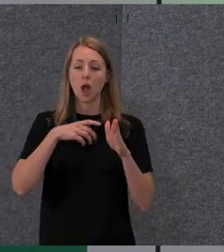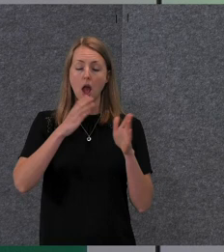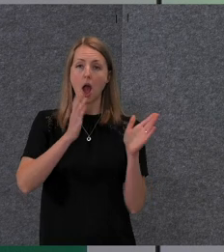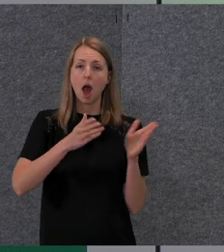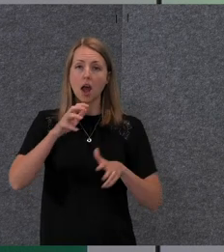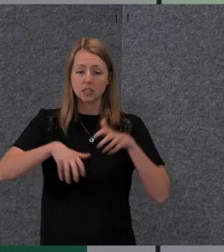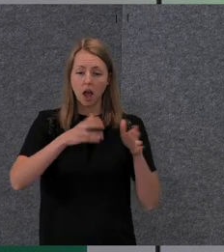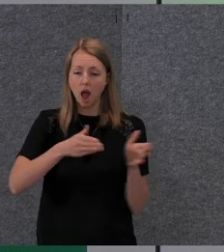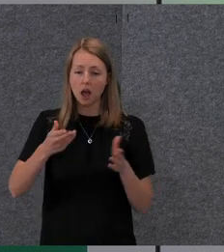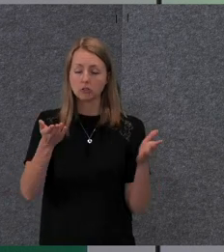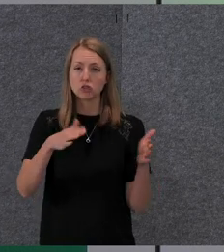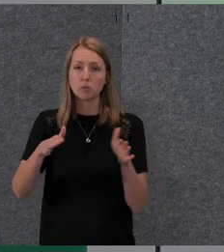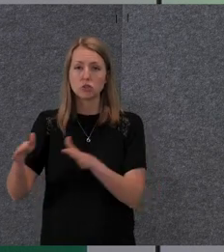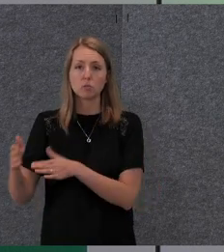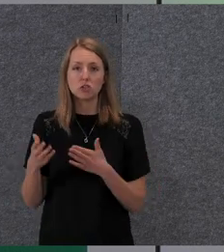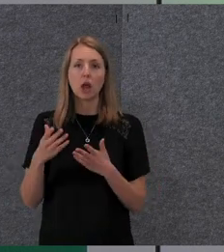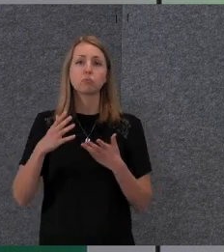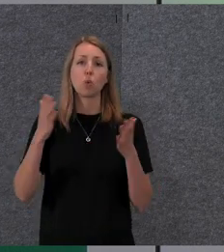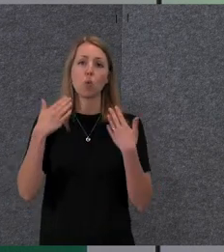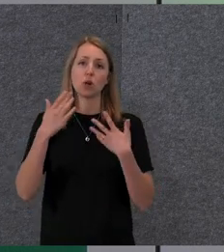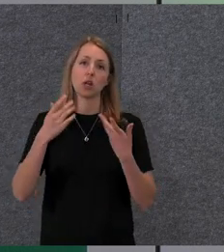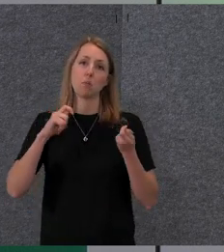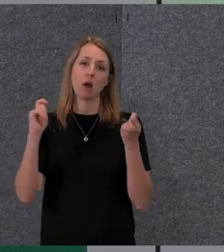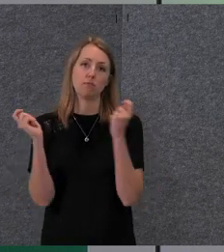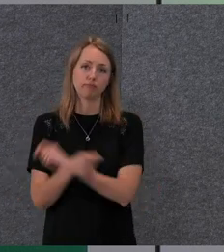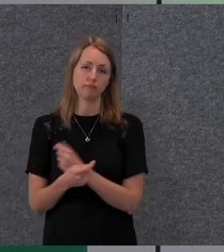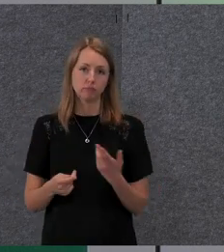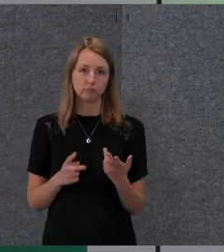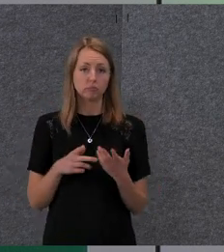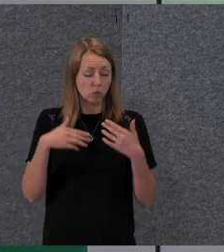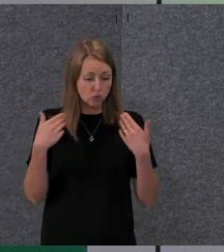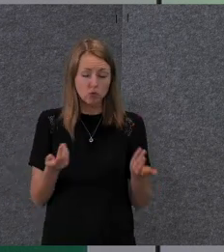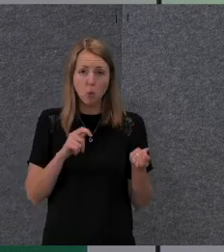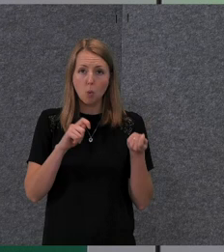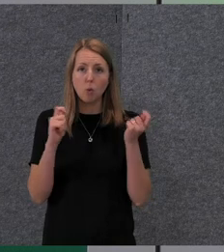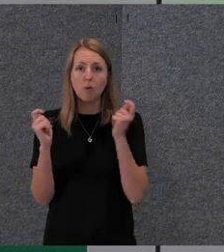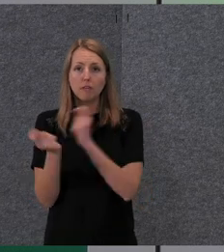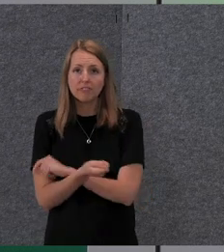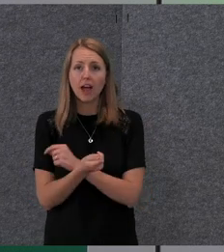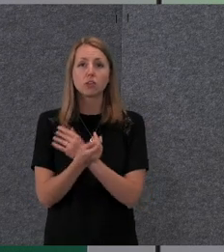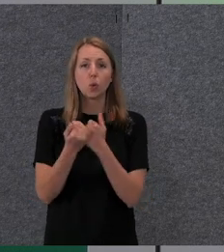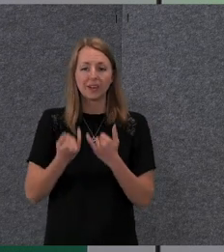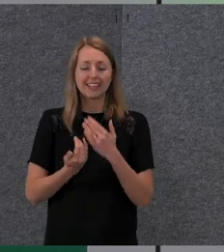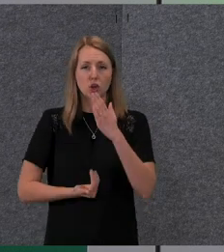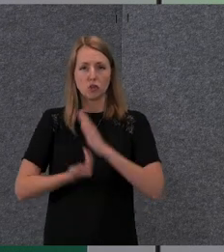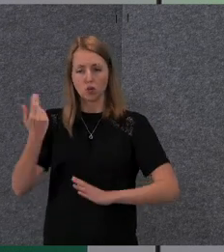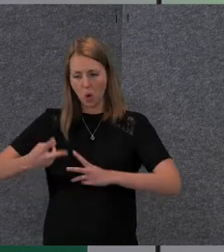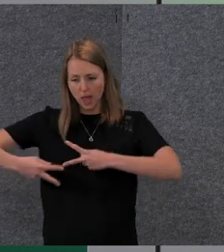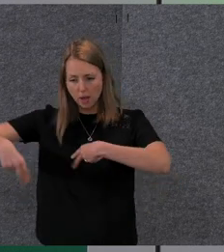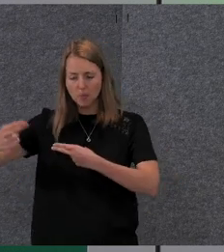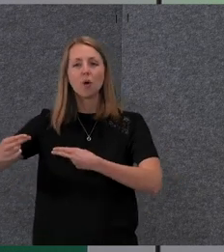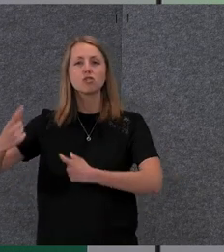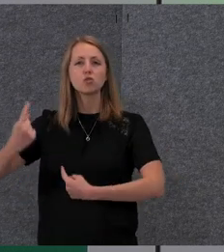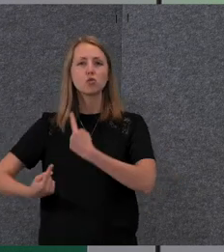natürlich. Diese tektonischen Verschiebungen und der Übergang in eine neue grüne Epoche werden